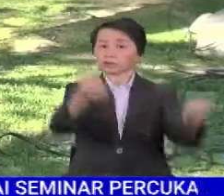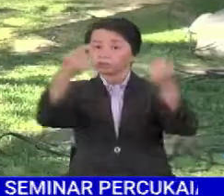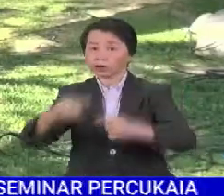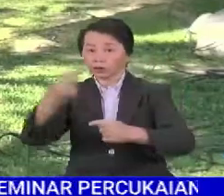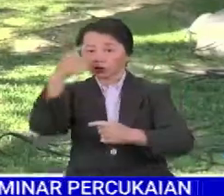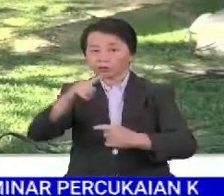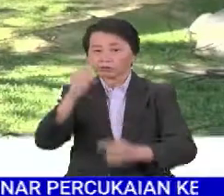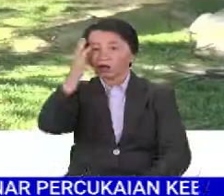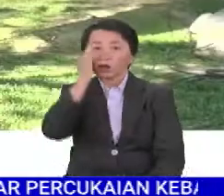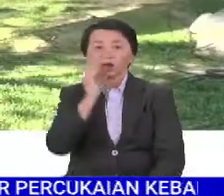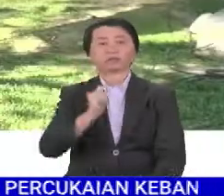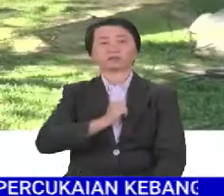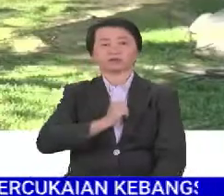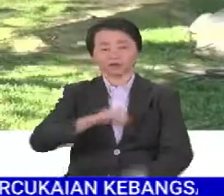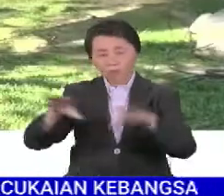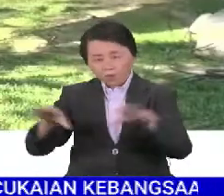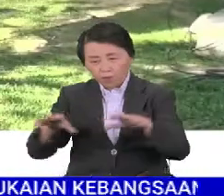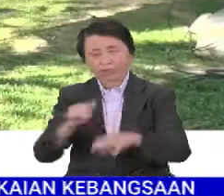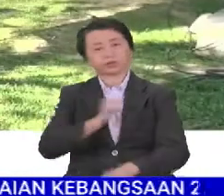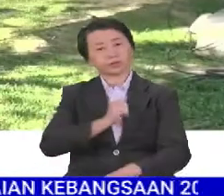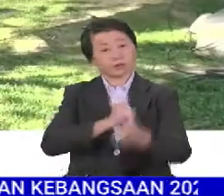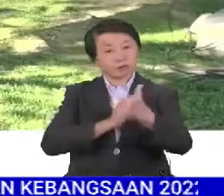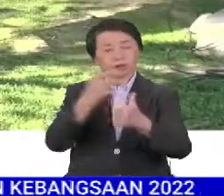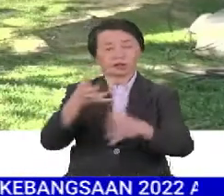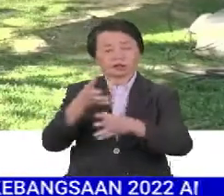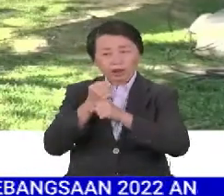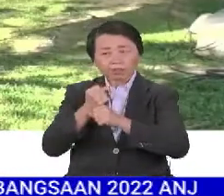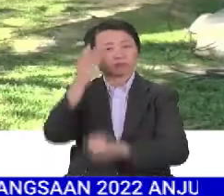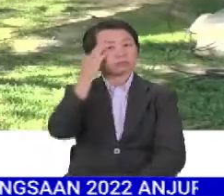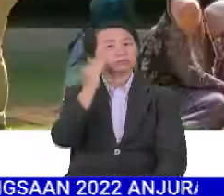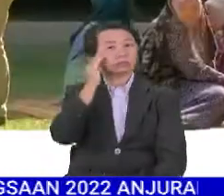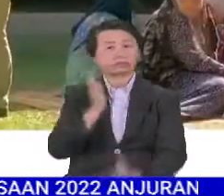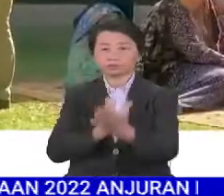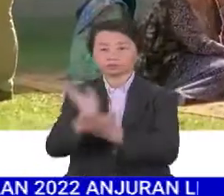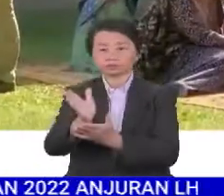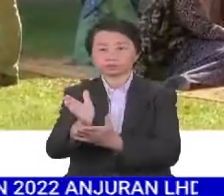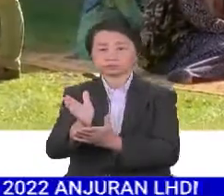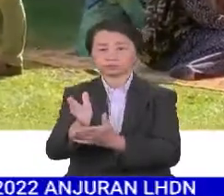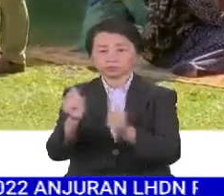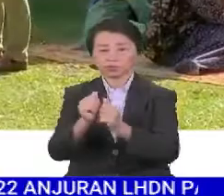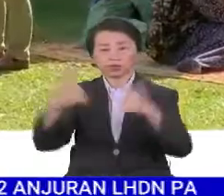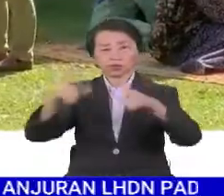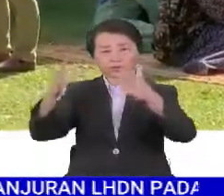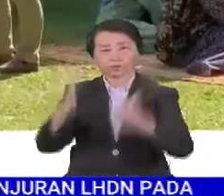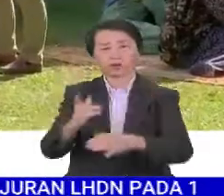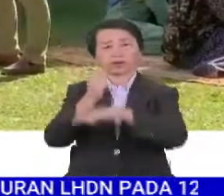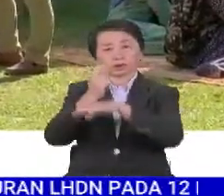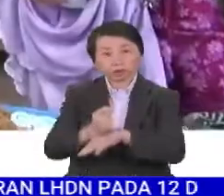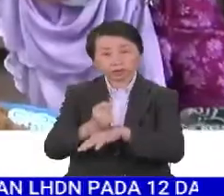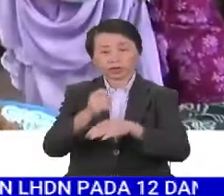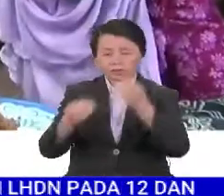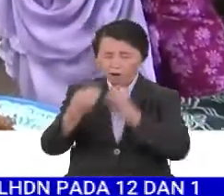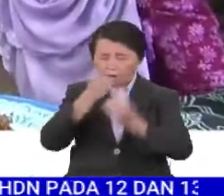menyelami sendiri dan juga untuk mendapat pengalaman secara terus berkaitan dengan pemain-pemain tradisional